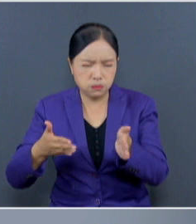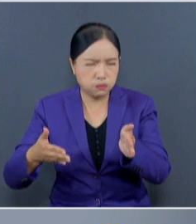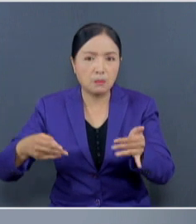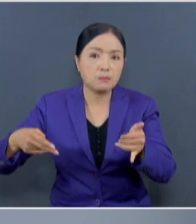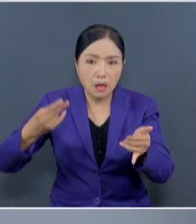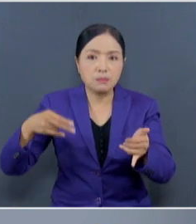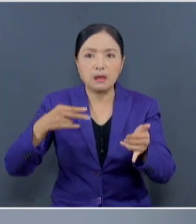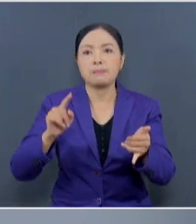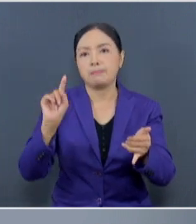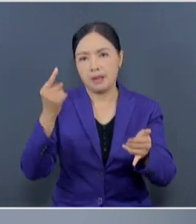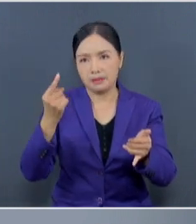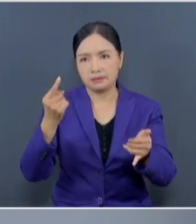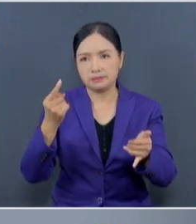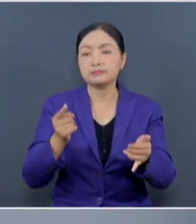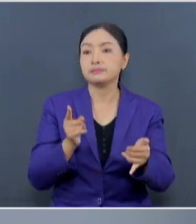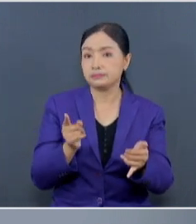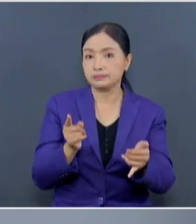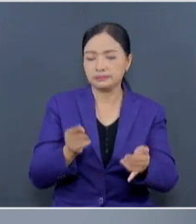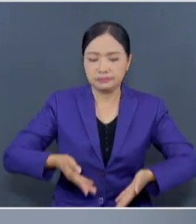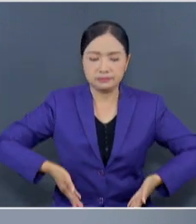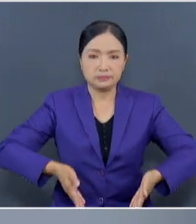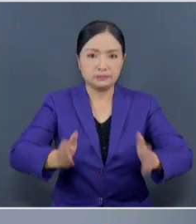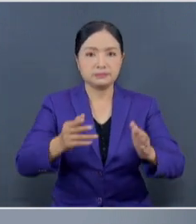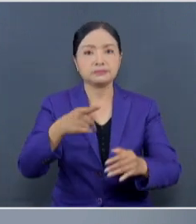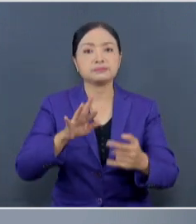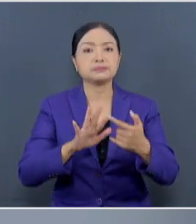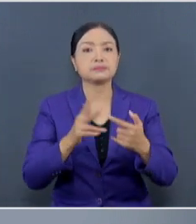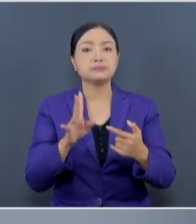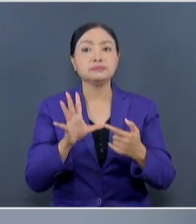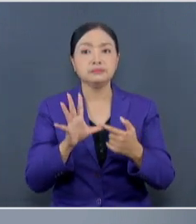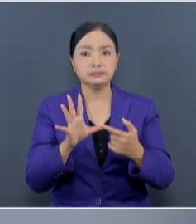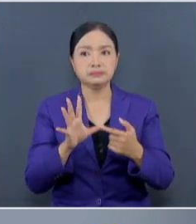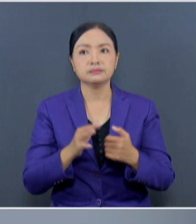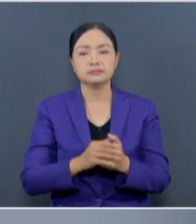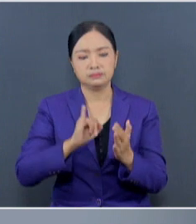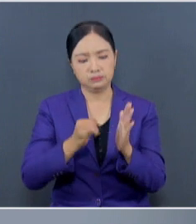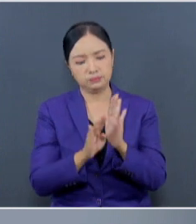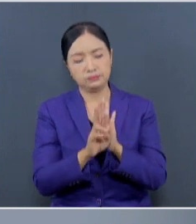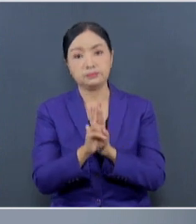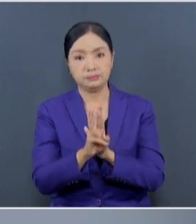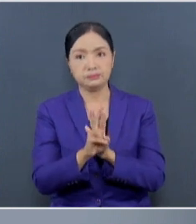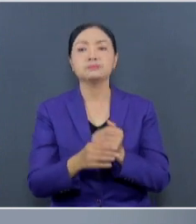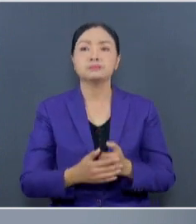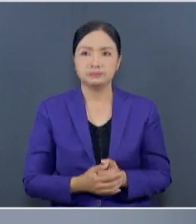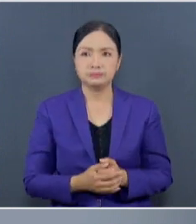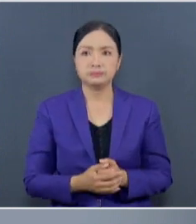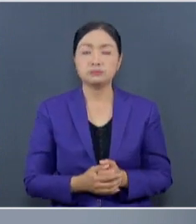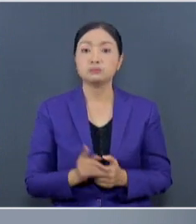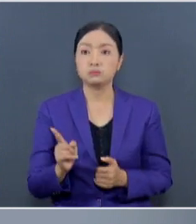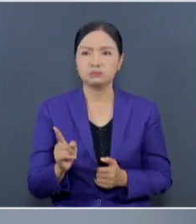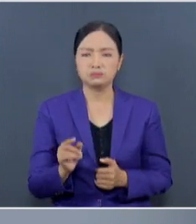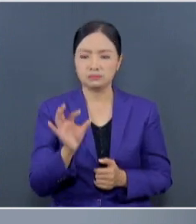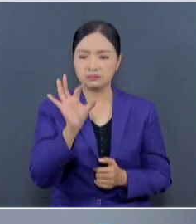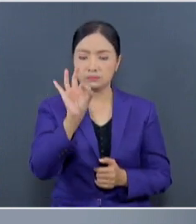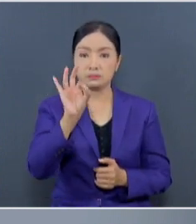สะพานเลยโรงแป้งปะคำฮะอยู่ถนนเส้นปะคำถึงเสิงสางนะครับจังหวัดบุรีรัมย์ปรากฏว่ากระสุนเนี่ยขนาด